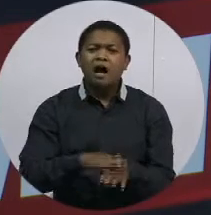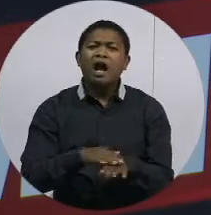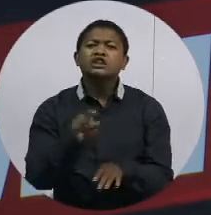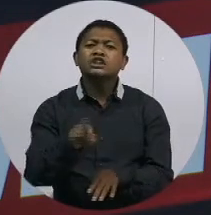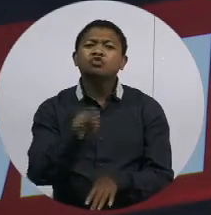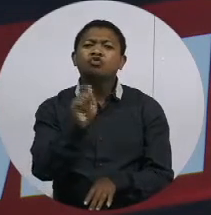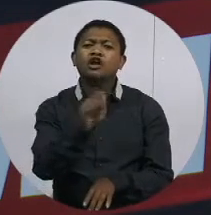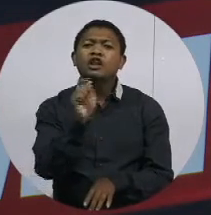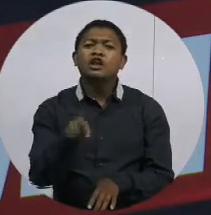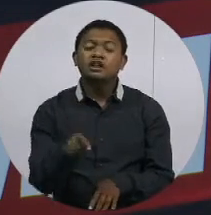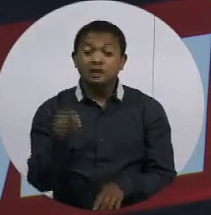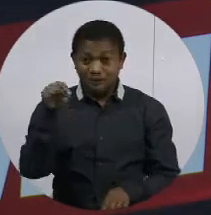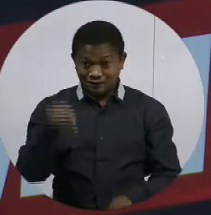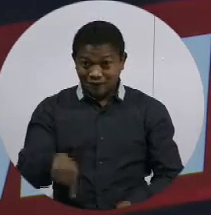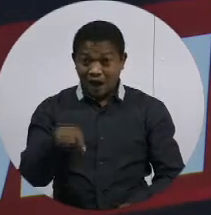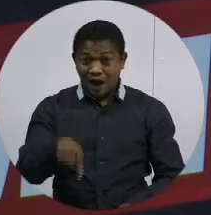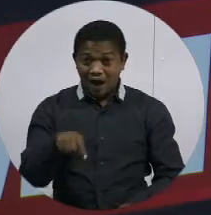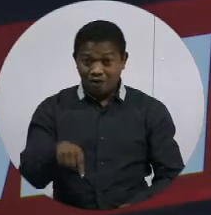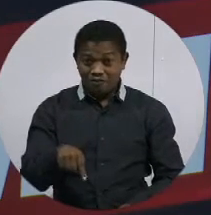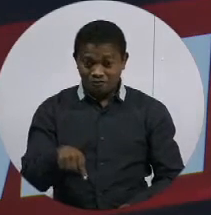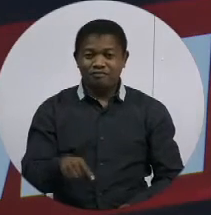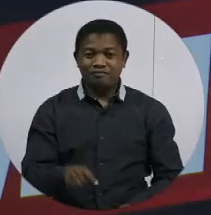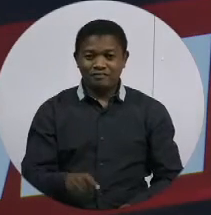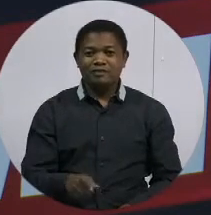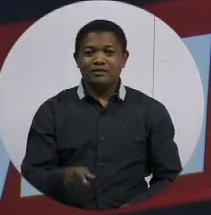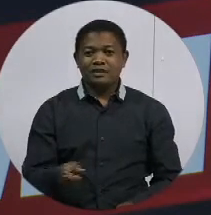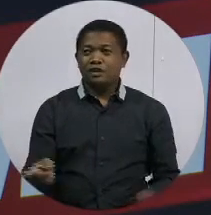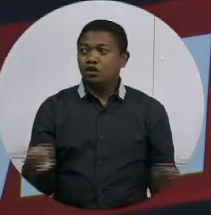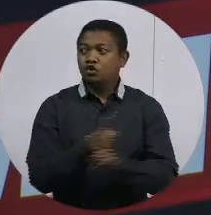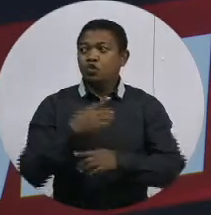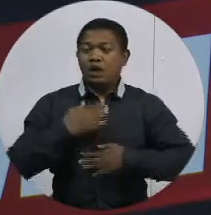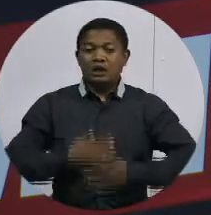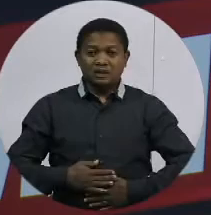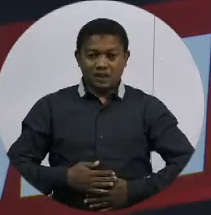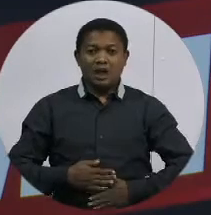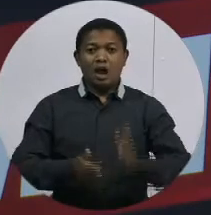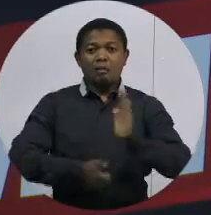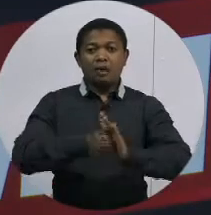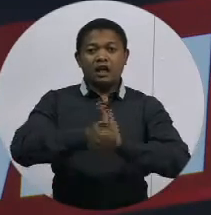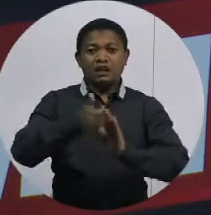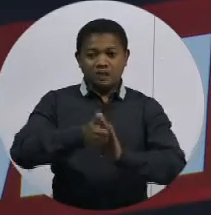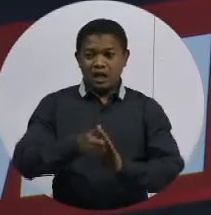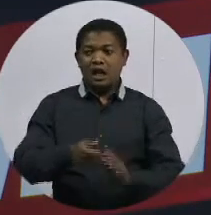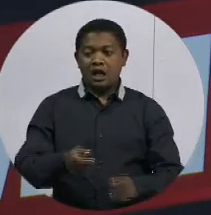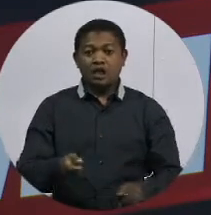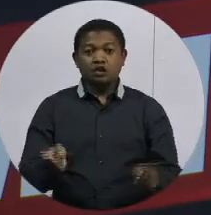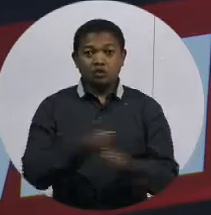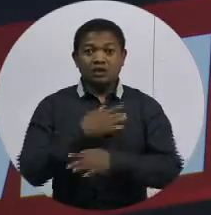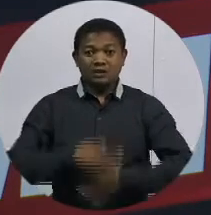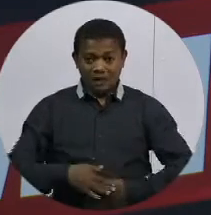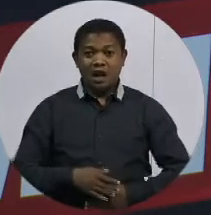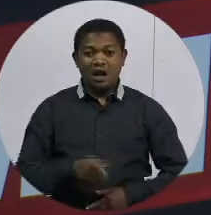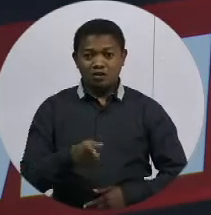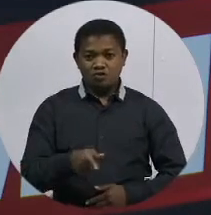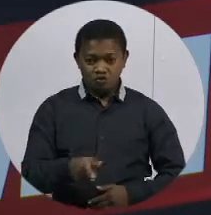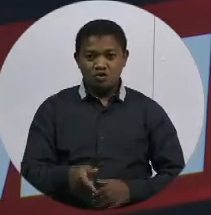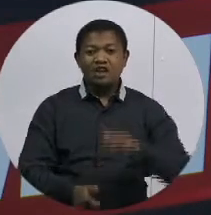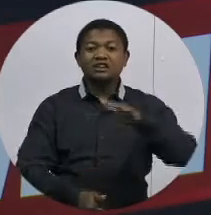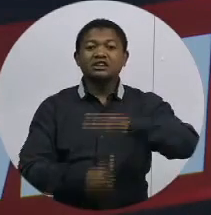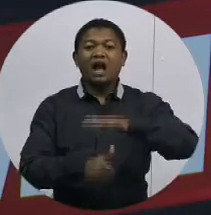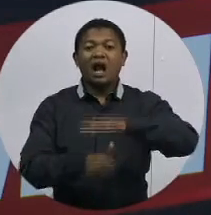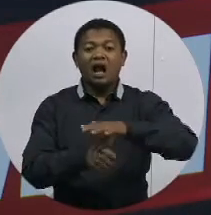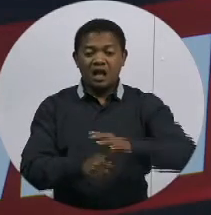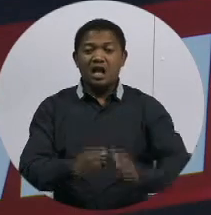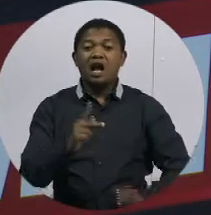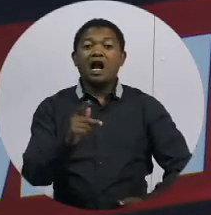dia tonga eto indrindra ny avy eo anivon'ny ministera ny fahasalamam-bahoaka ny taleny kabinetra eo anivon' izany ministera